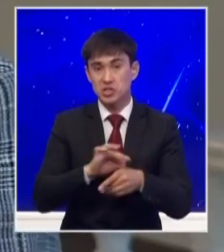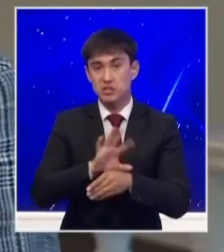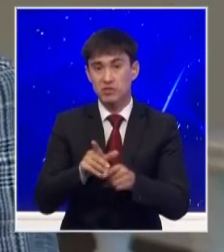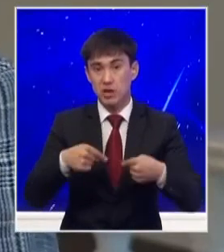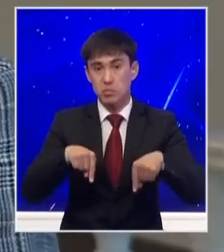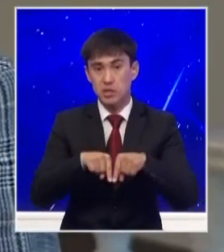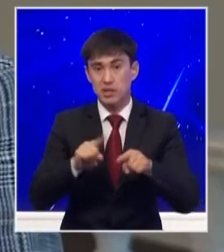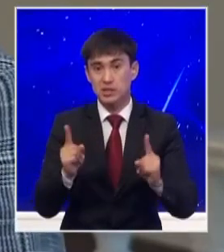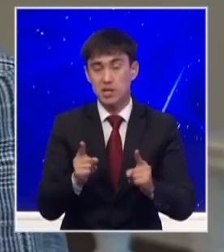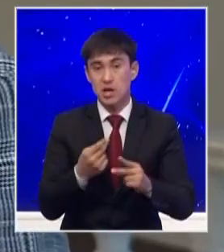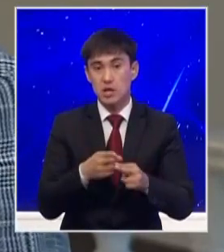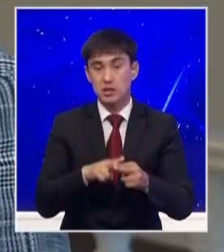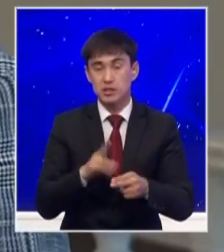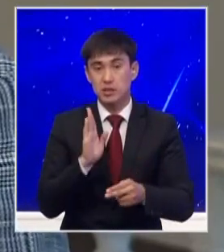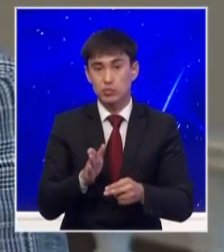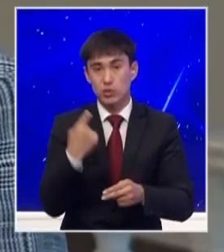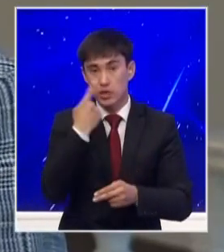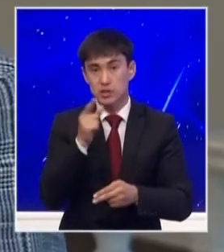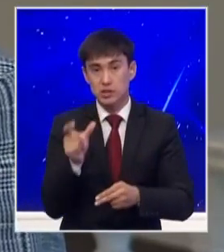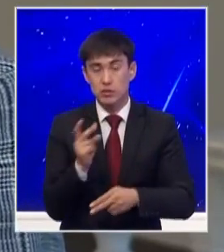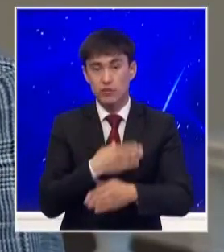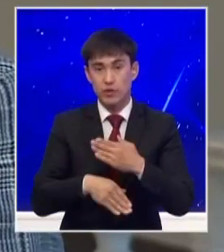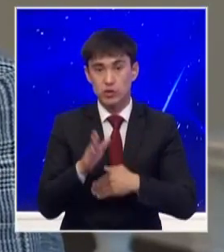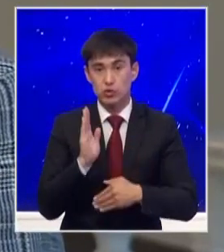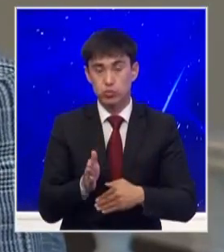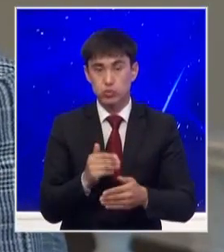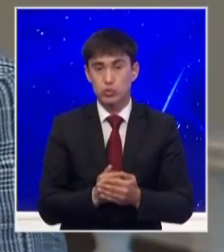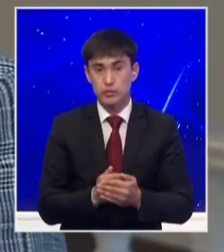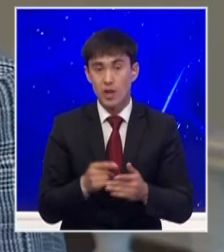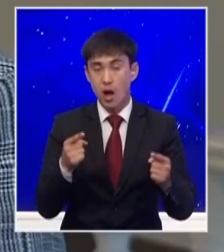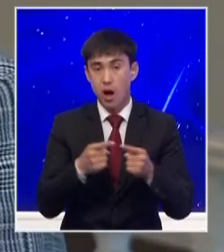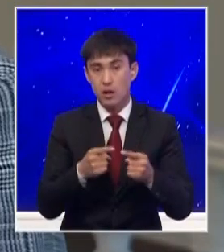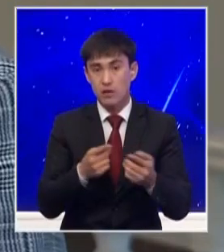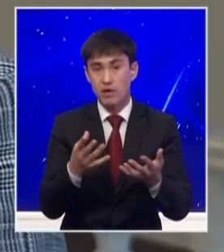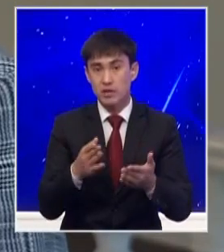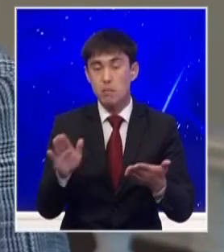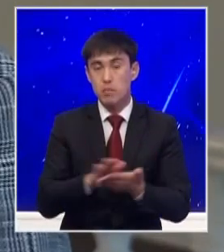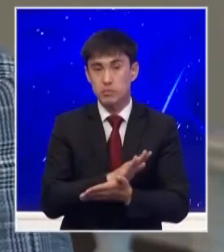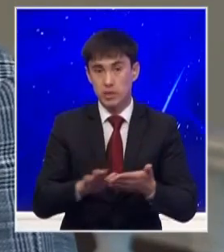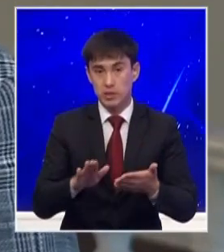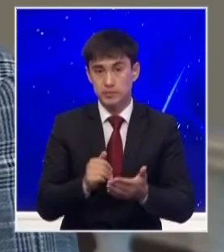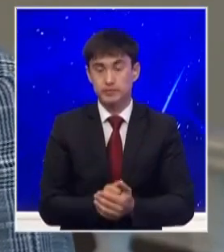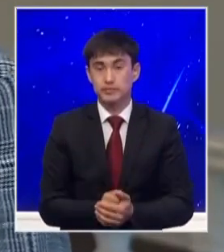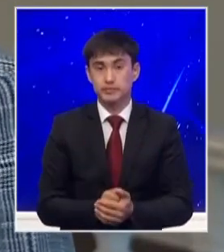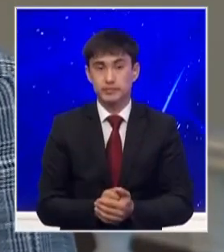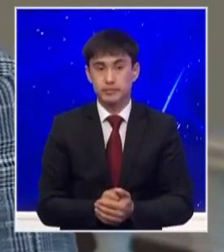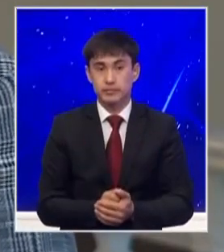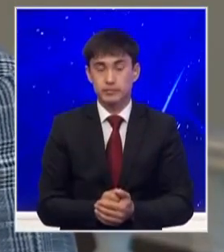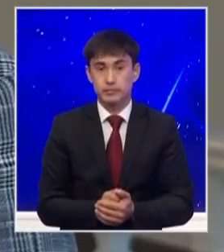реабилитации, где лица с инвалидностью будут арендовать безвозмездно